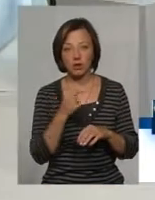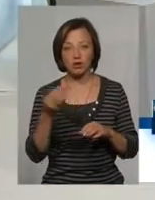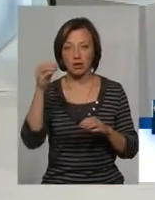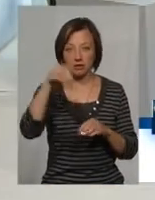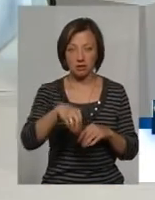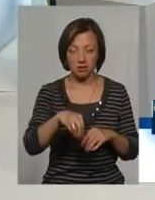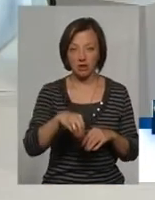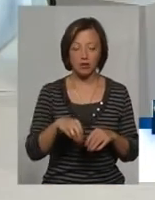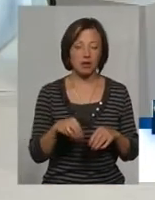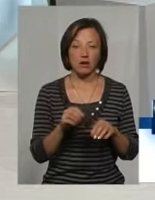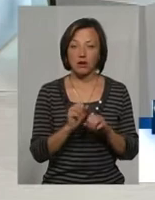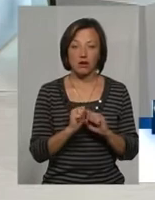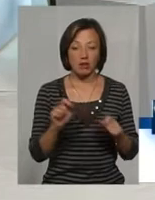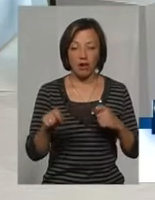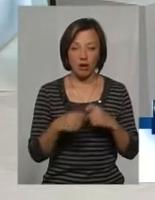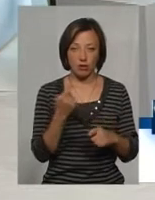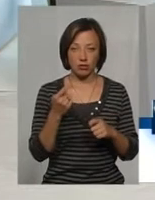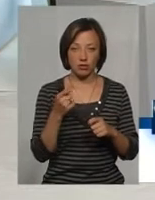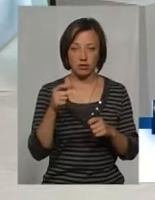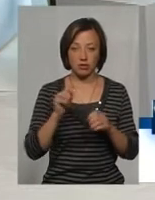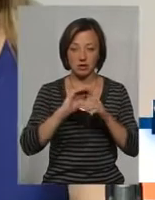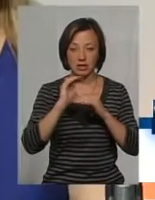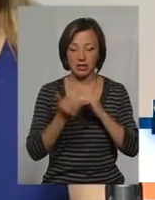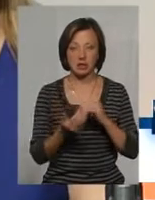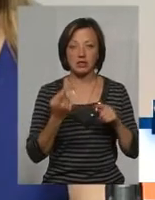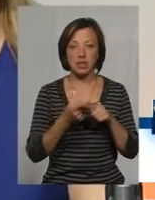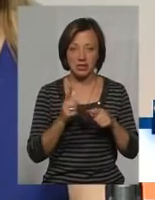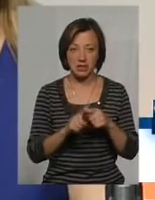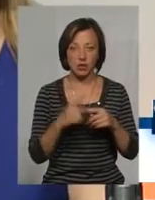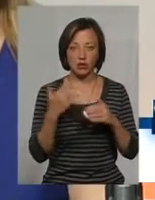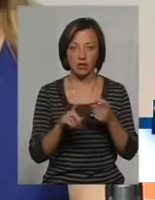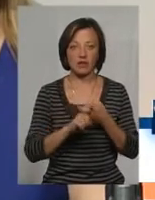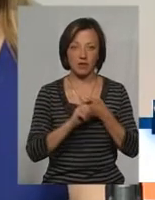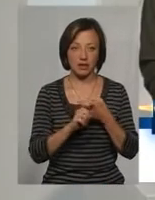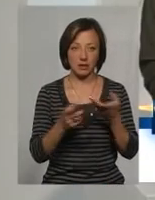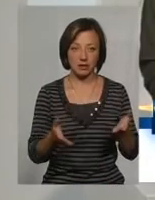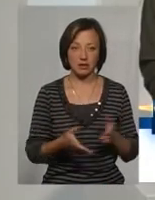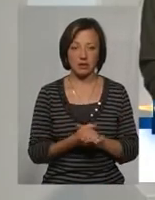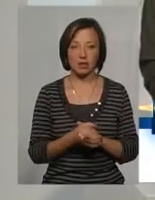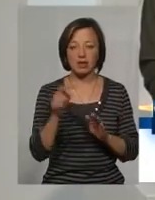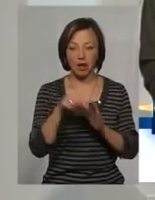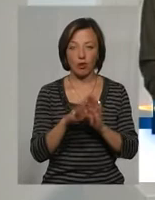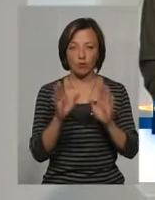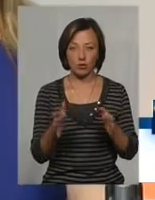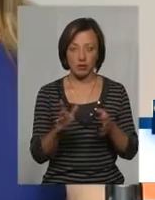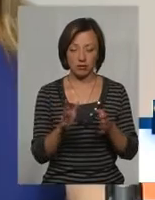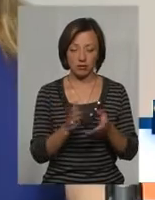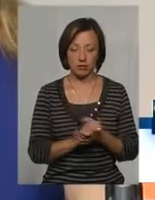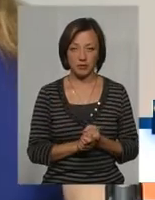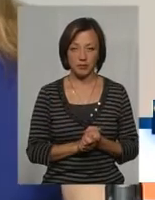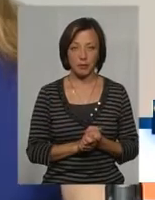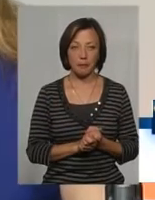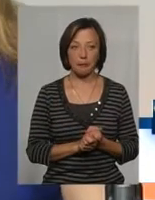назад вставляють. А нарушена цілісність кавуна – це вже вхідні ворота для тої інфекції, яка там буде сидіти. А